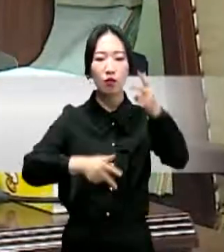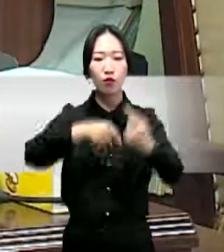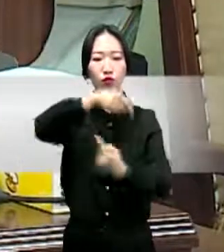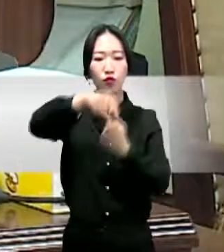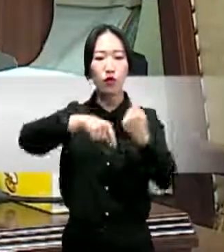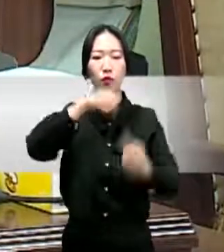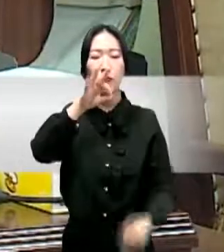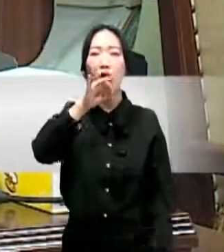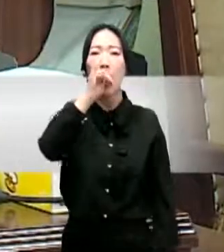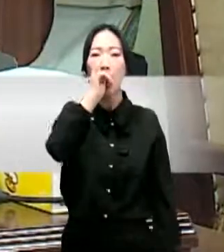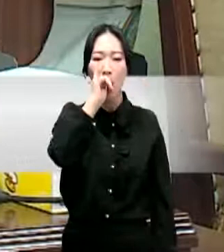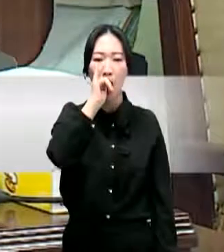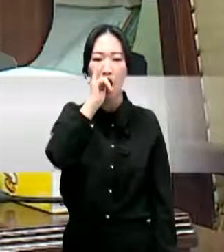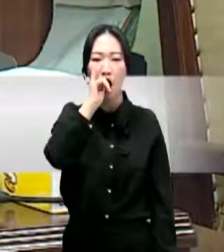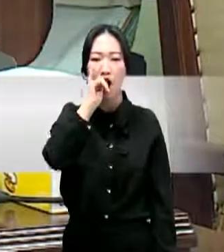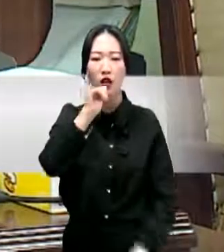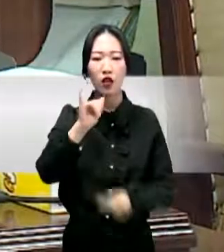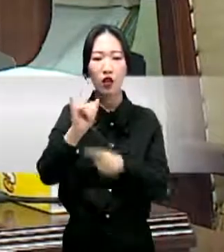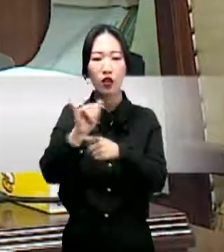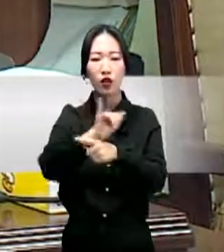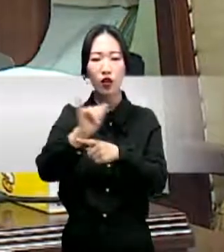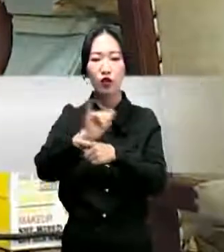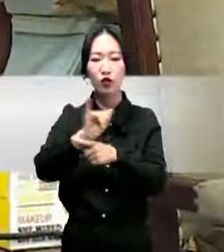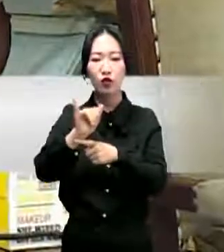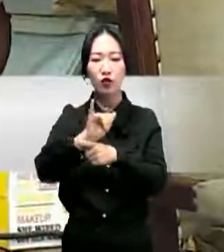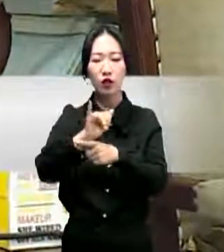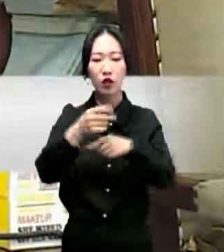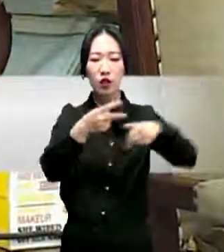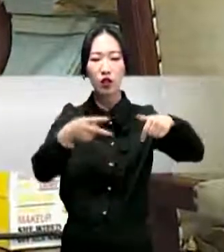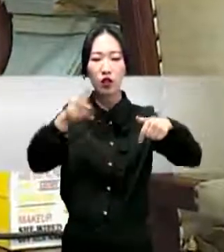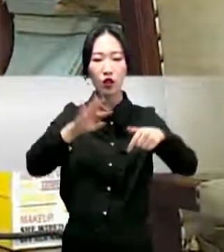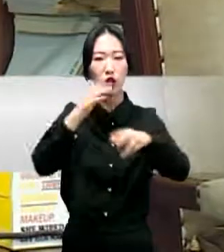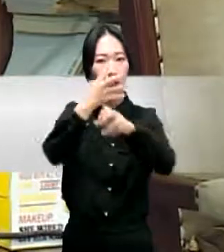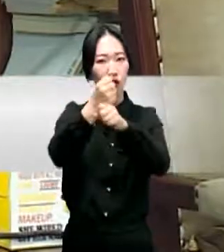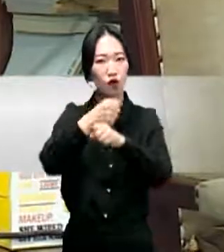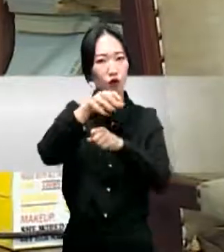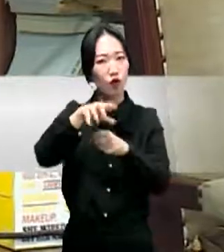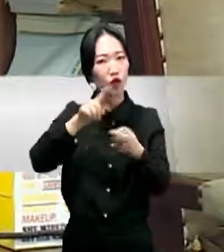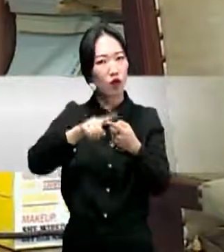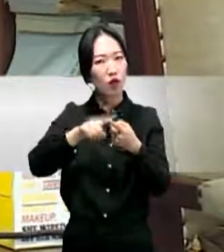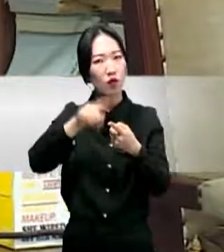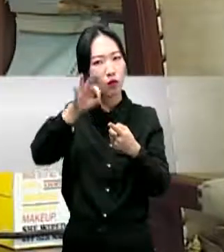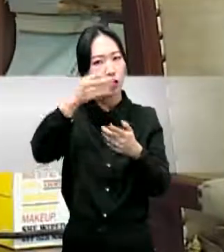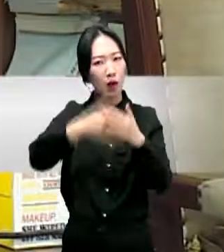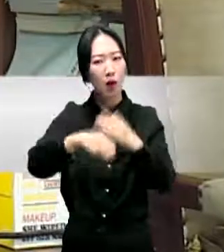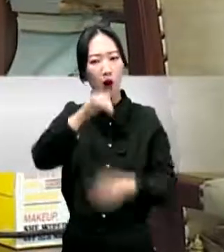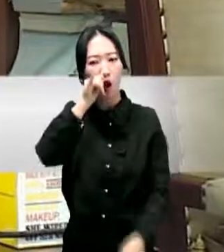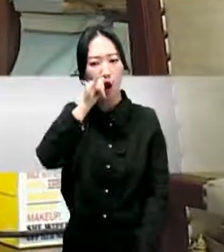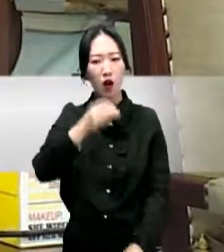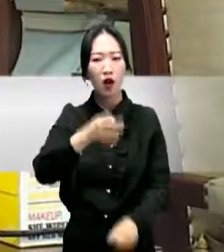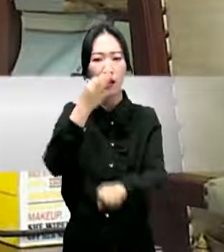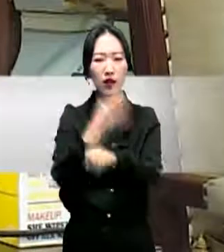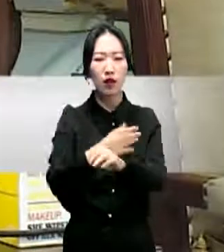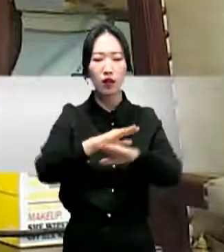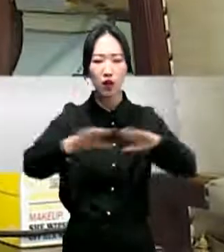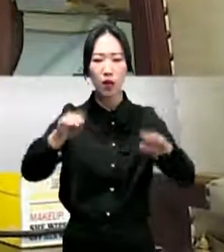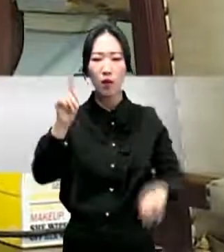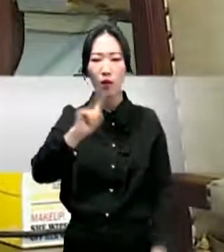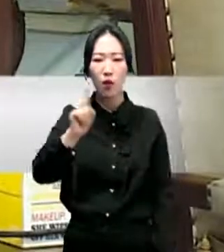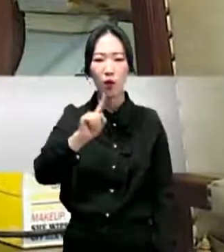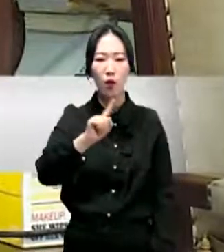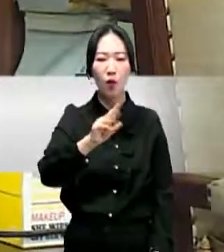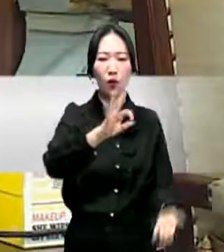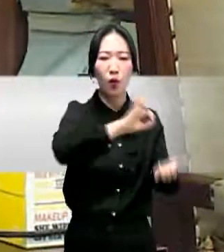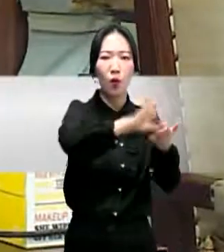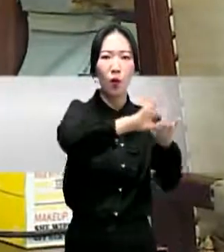있습니다. 2009억 수익불가결에서 미집행됐는데 간단하게 좀 해석을 좀 해보면은 지금 용역비용이 좀